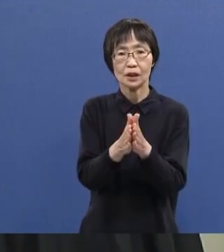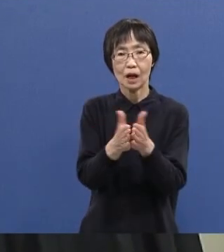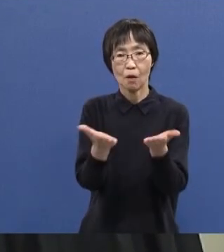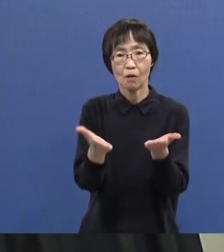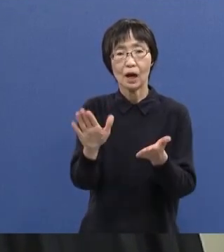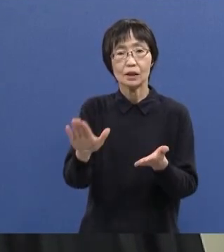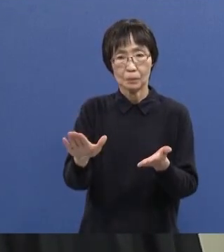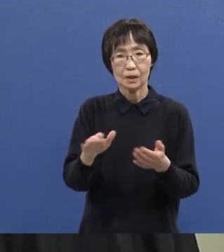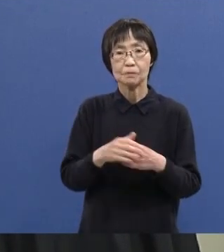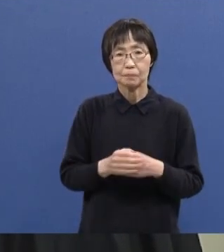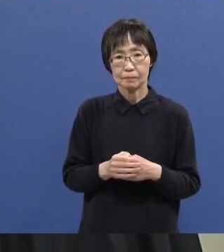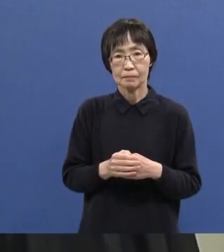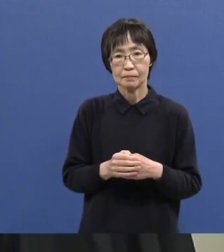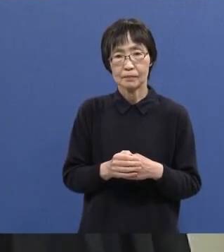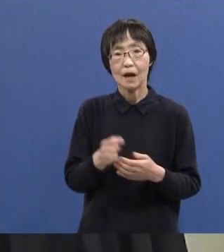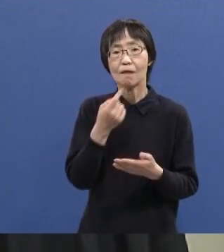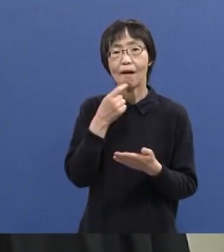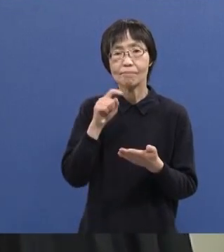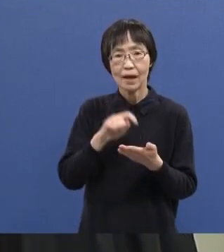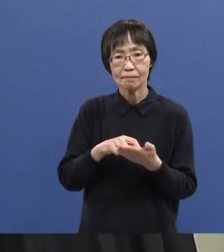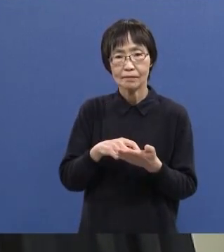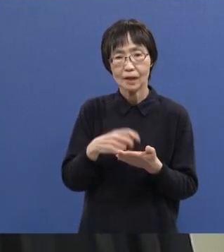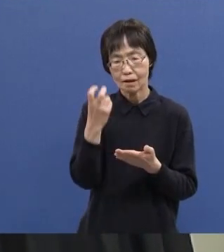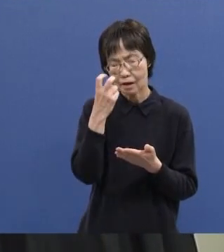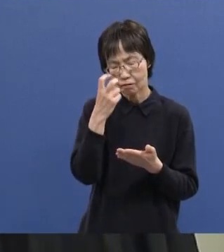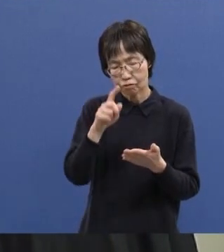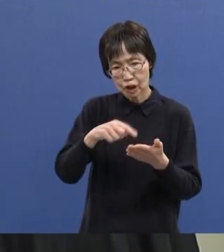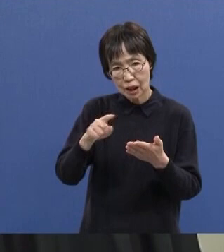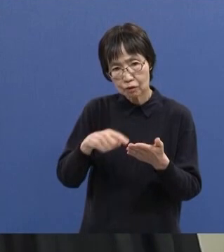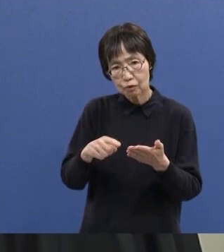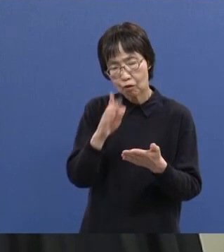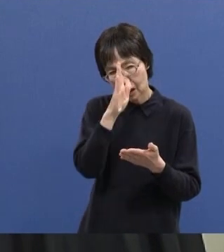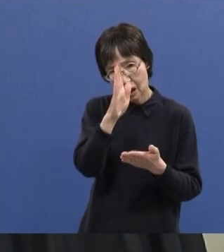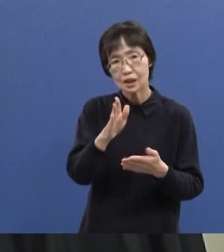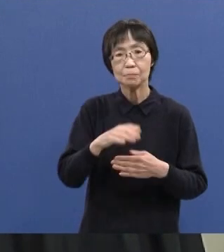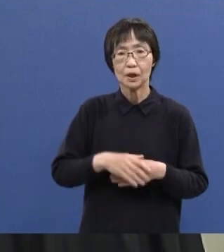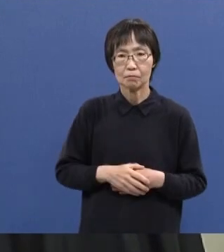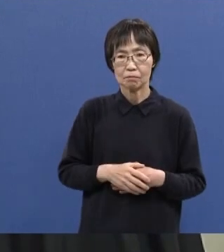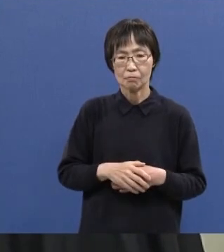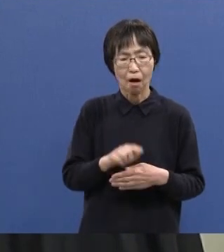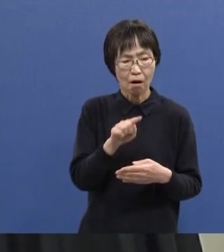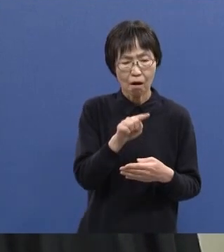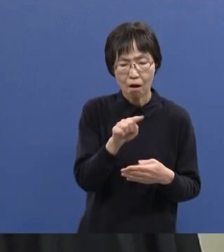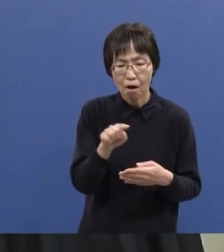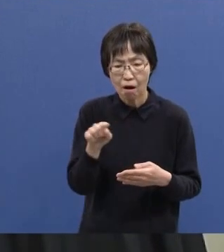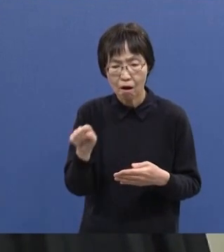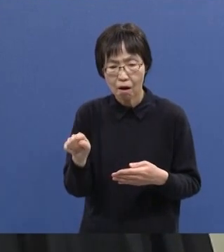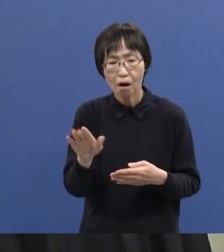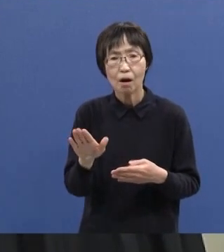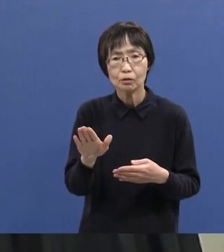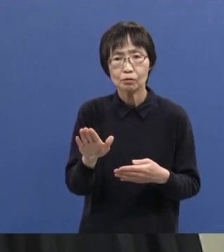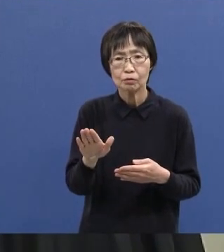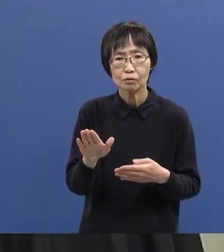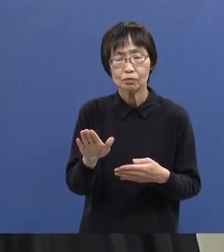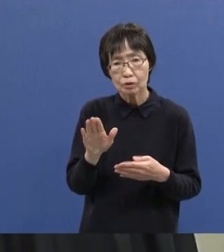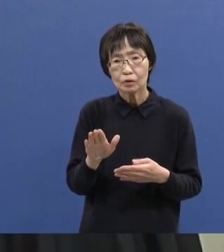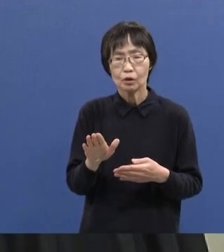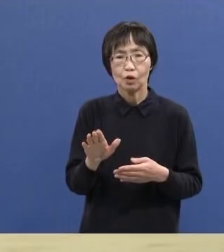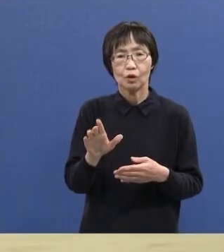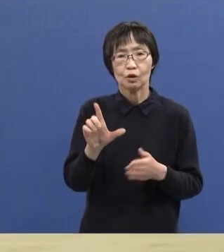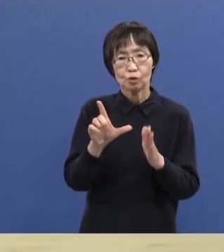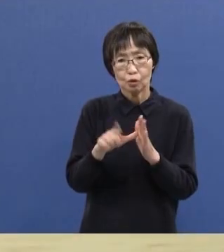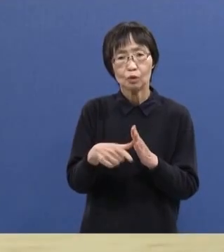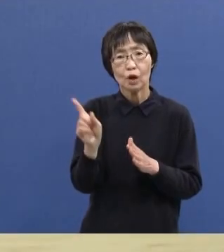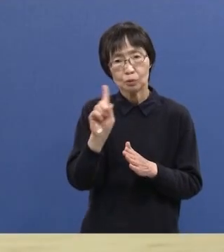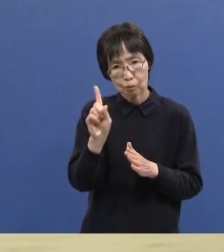がありますので、簡易耐震チェックをしてみてください。 当てはまる項目が多かった場合というのはどうすればいいんでしょう